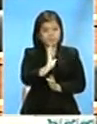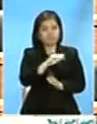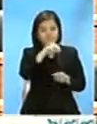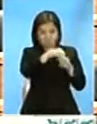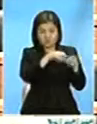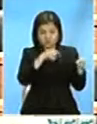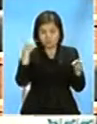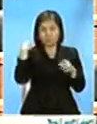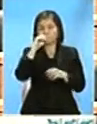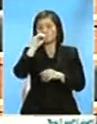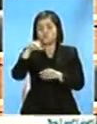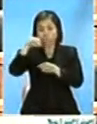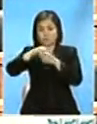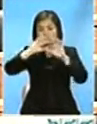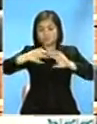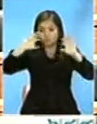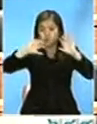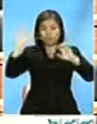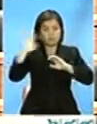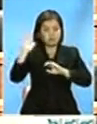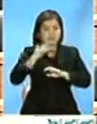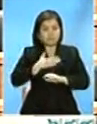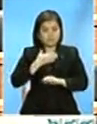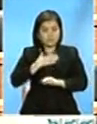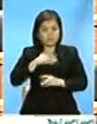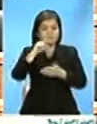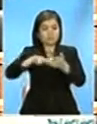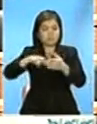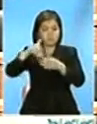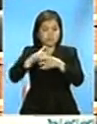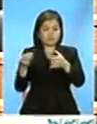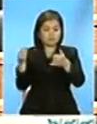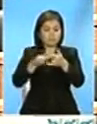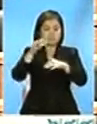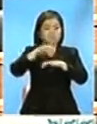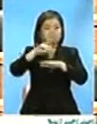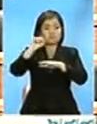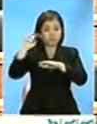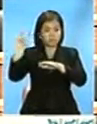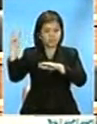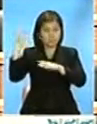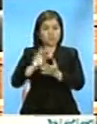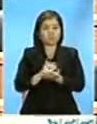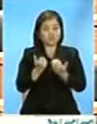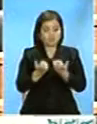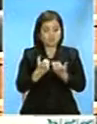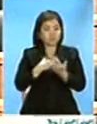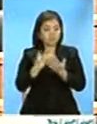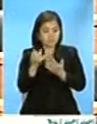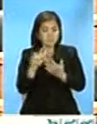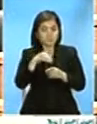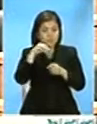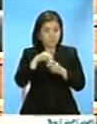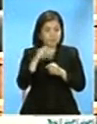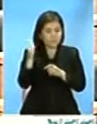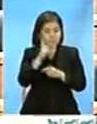าลจริงๆครับผมมาจากการเลือกตั้งในฐานะสว.นะครับผมเองมองว่าอะไรดีเพื่อนผมอยู่ในนี้หลายค